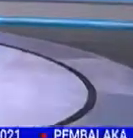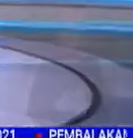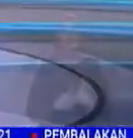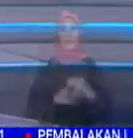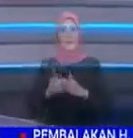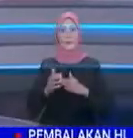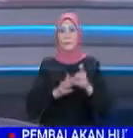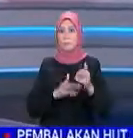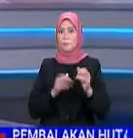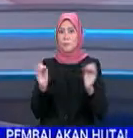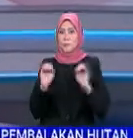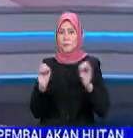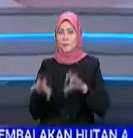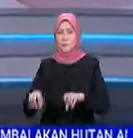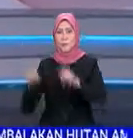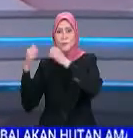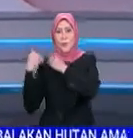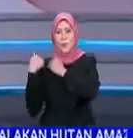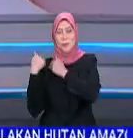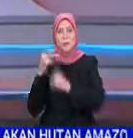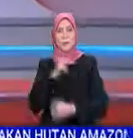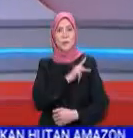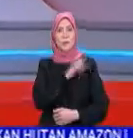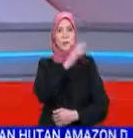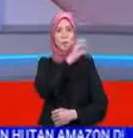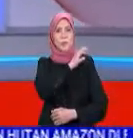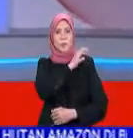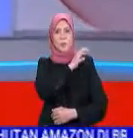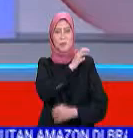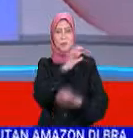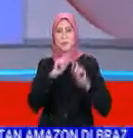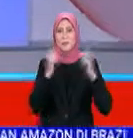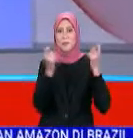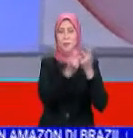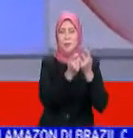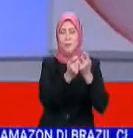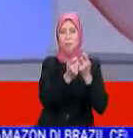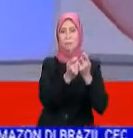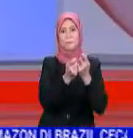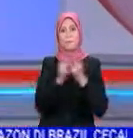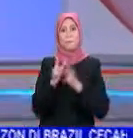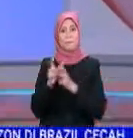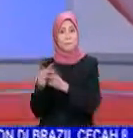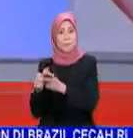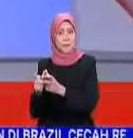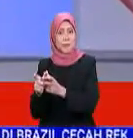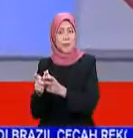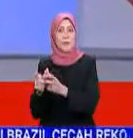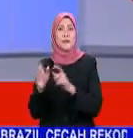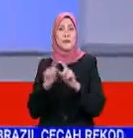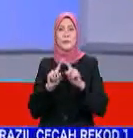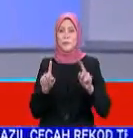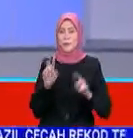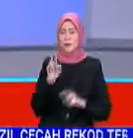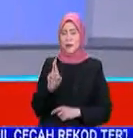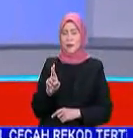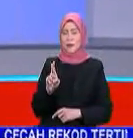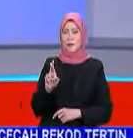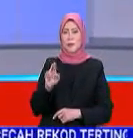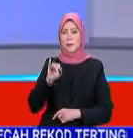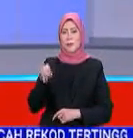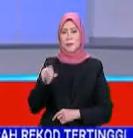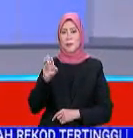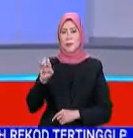Biarpun tidak lagi menggalas tanggungjawab sebagai ketua jurulatih skuad olahraga para kebangsaan, watak R. Jagannathan